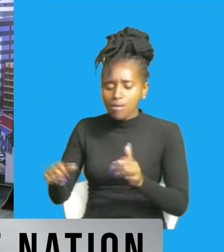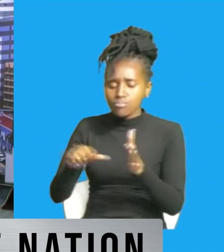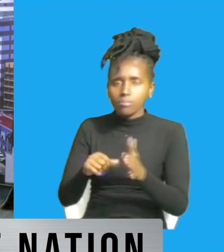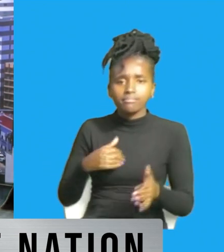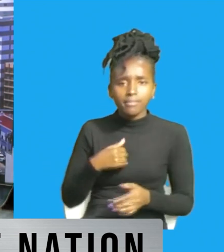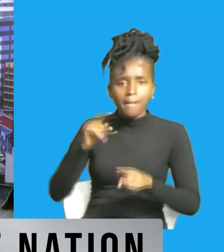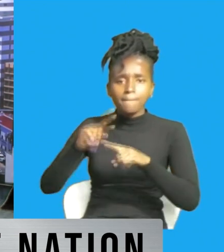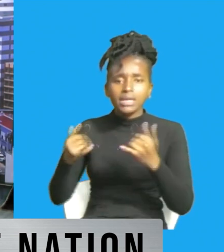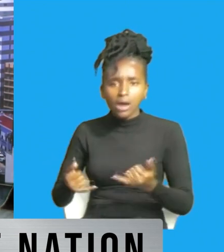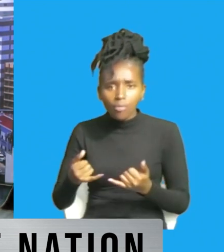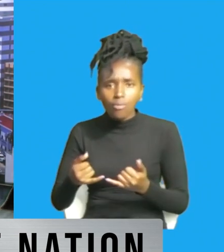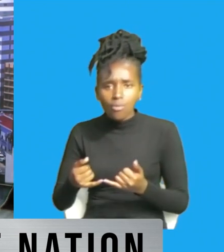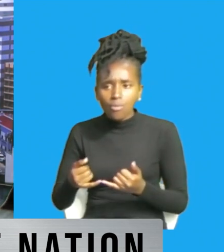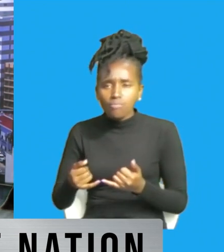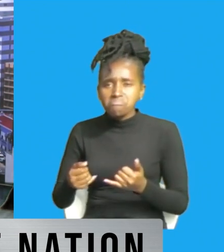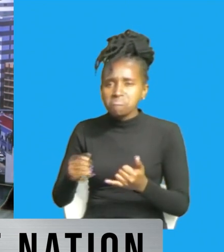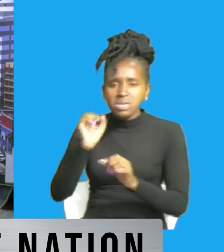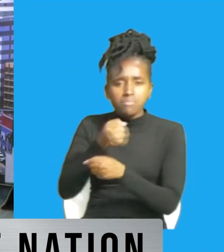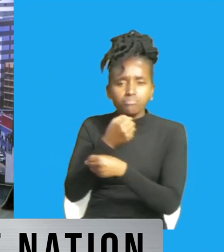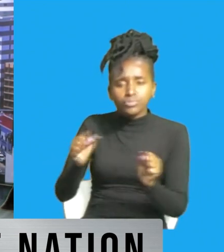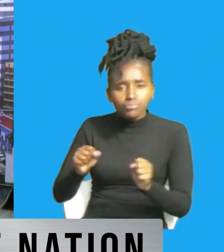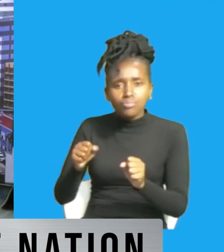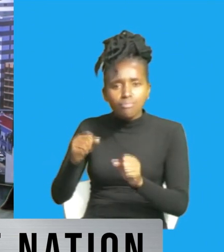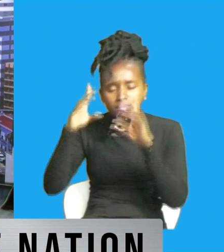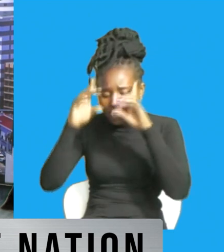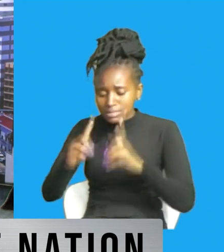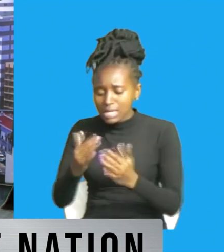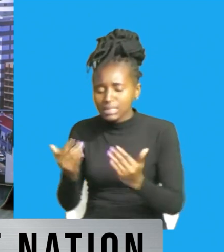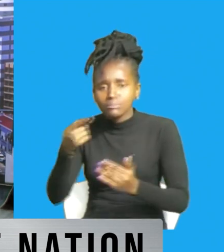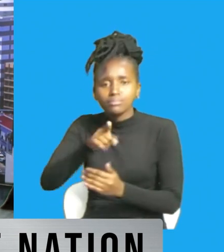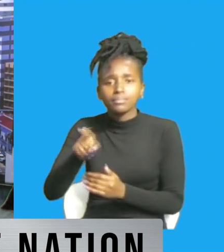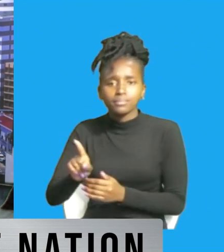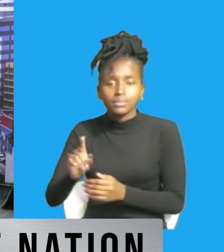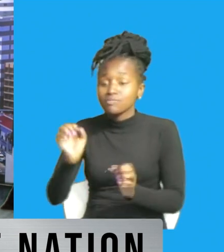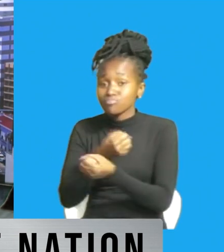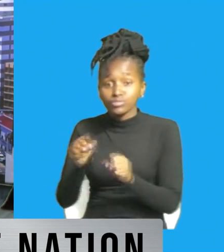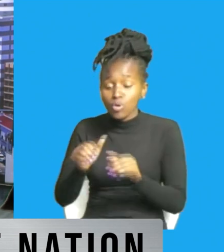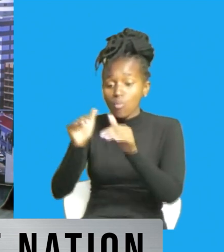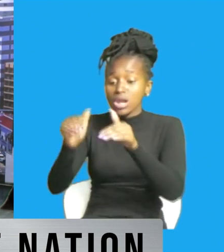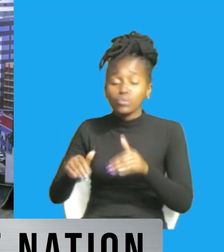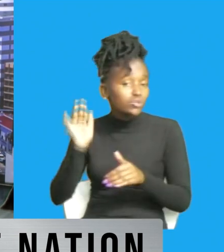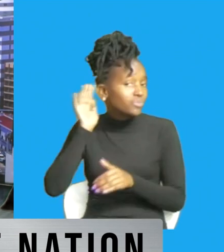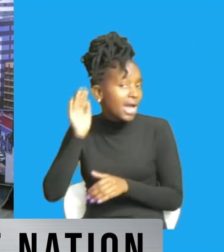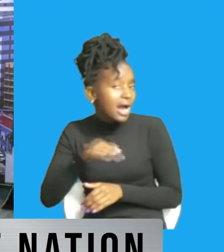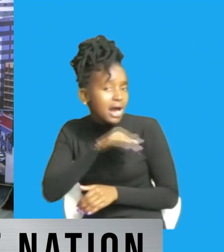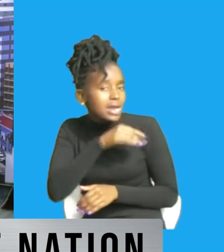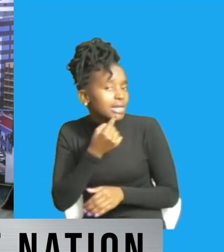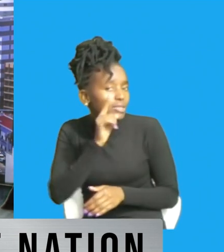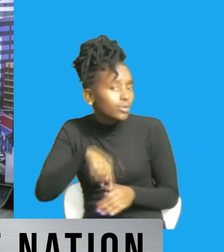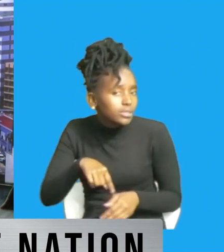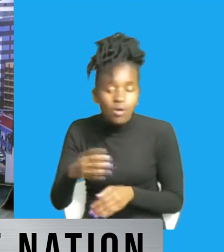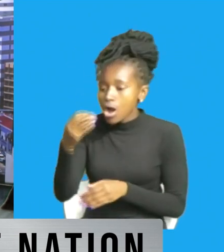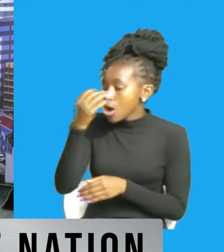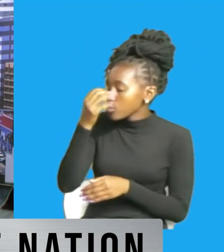Raila Odinga aseme, sasa ni kazi gani hiyo bunge basi? Ndio tunasema Jona, that is what you are saying, that sasa